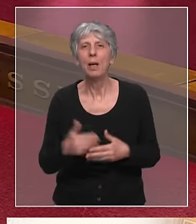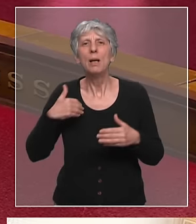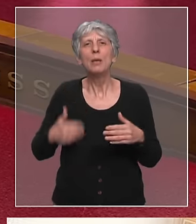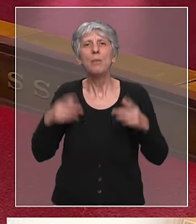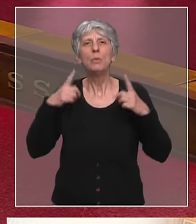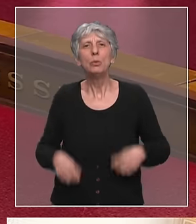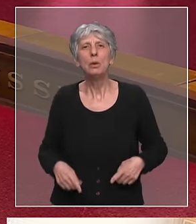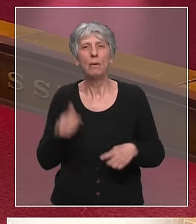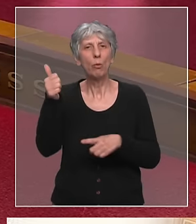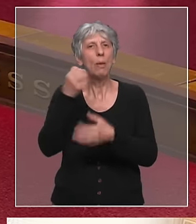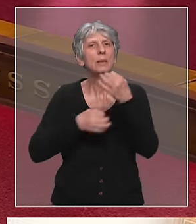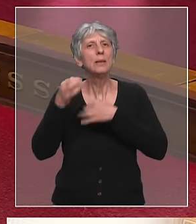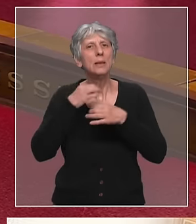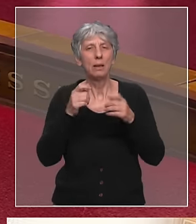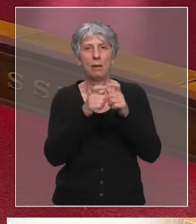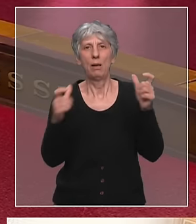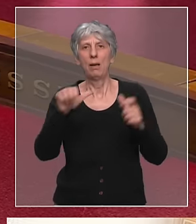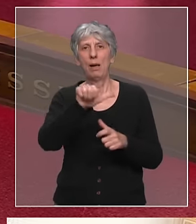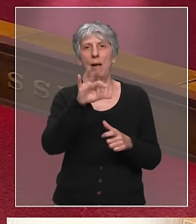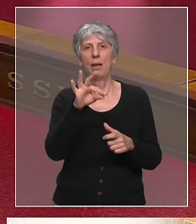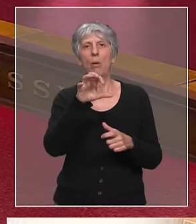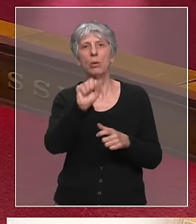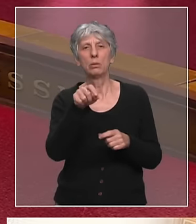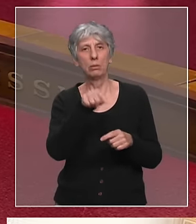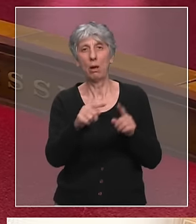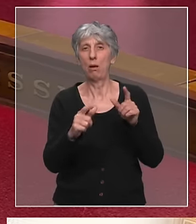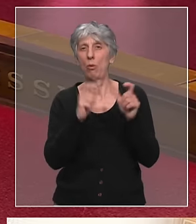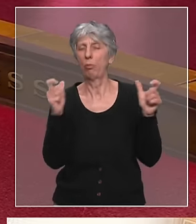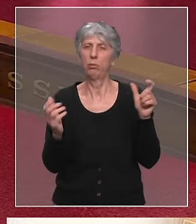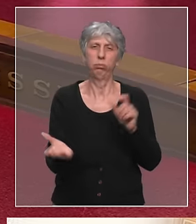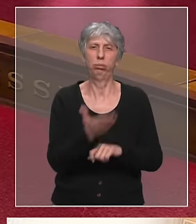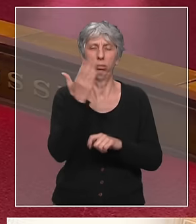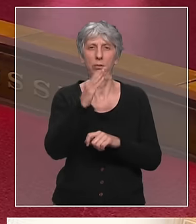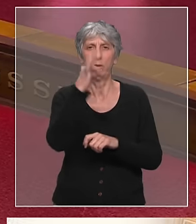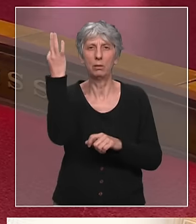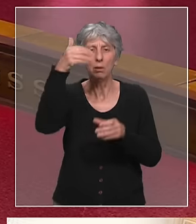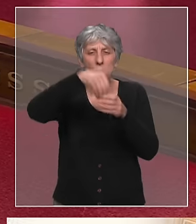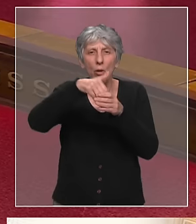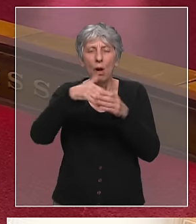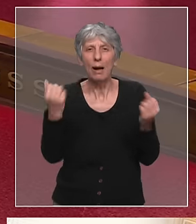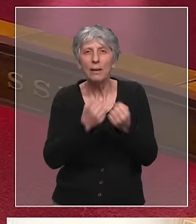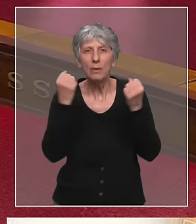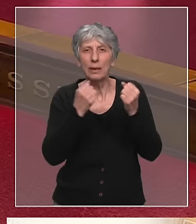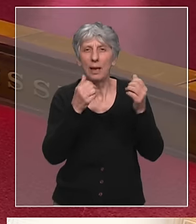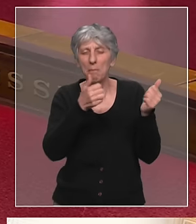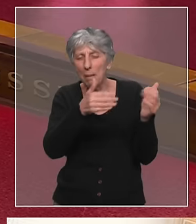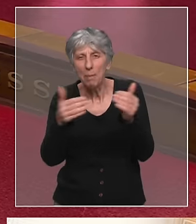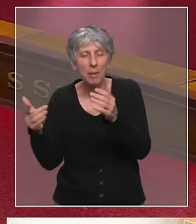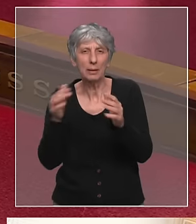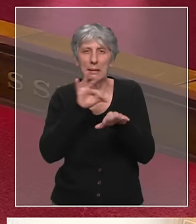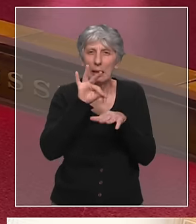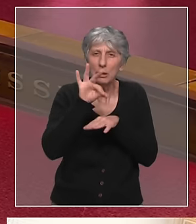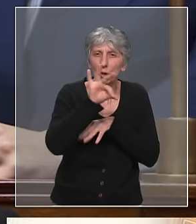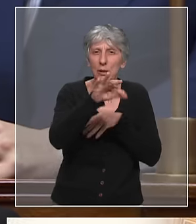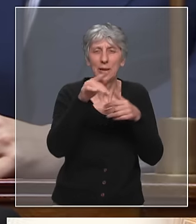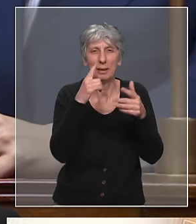dit, l'entreprise Atos est l'un de nos fleurons nationaux, avec des activités particulièrement stratégiques, hautement